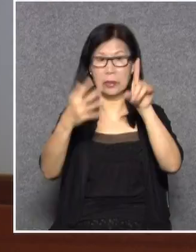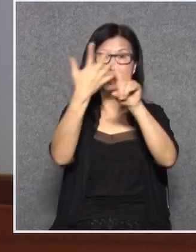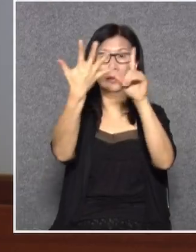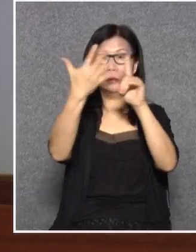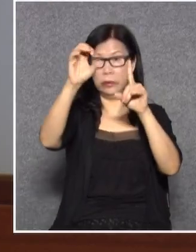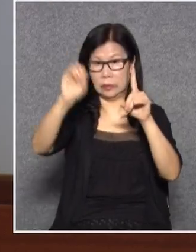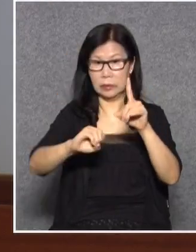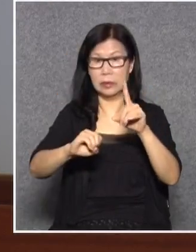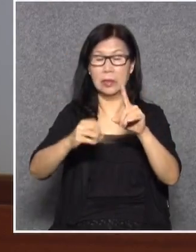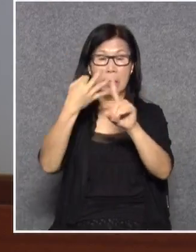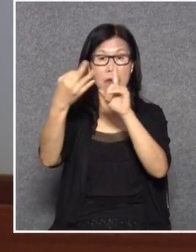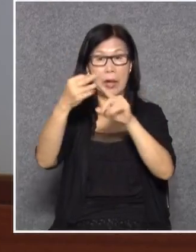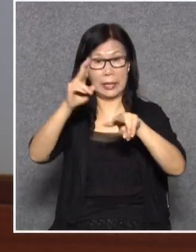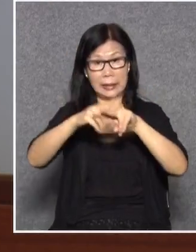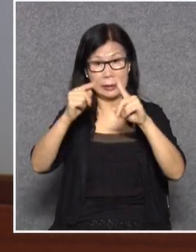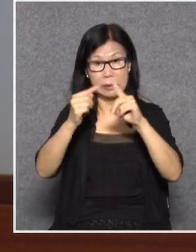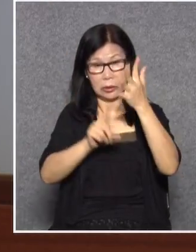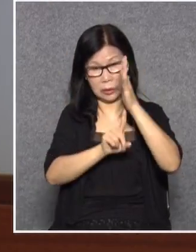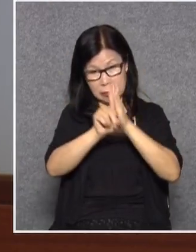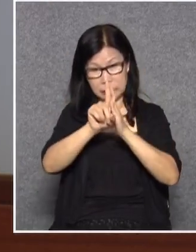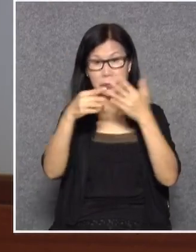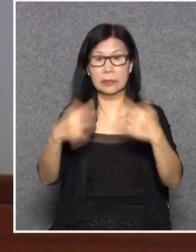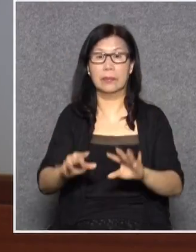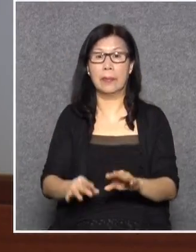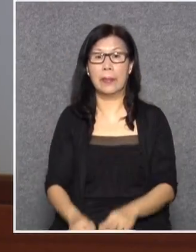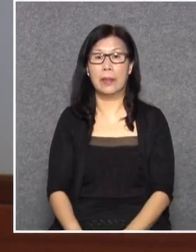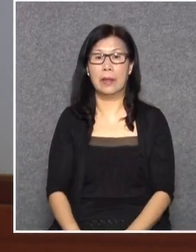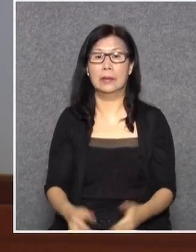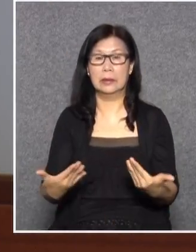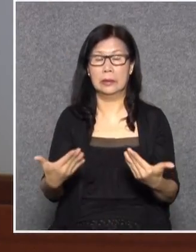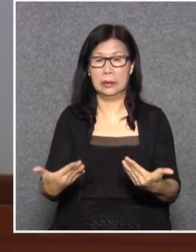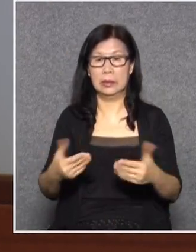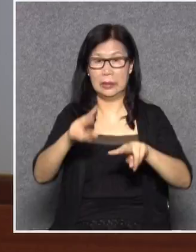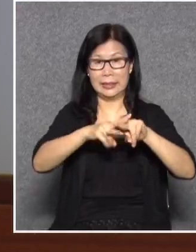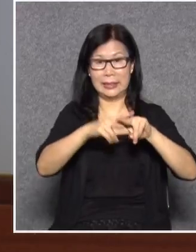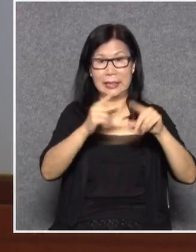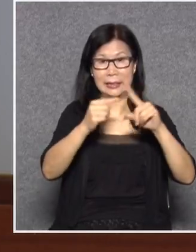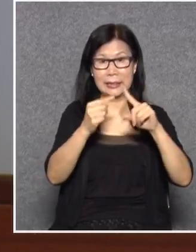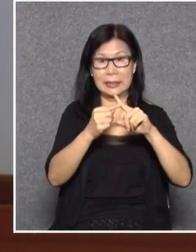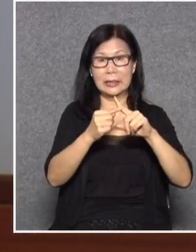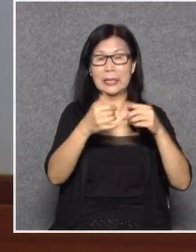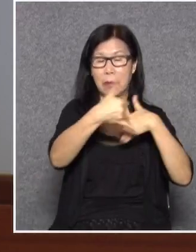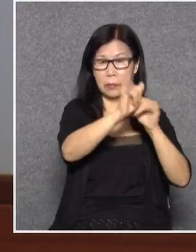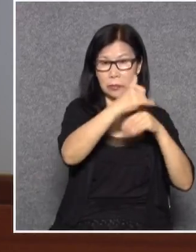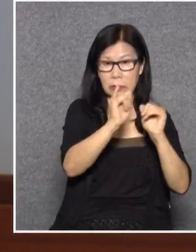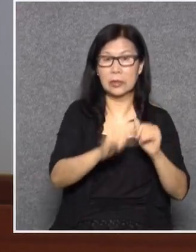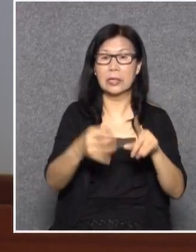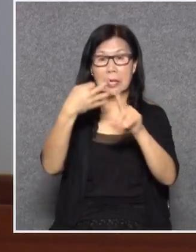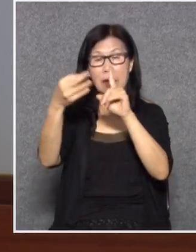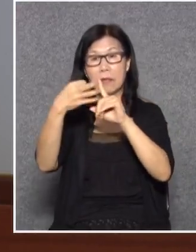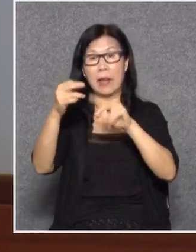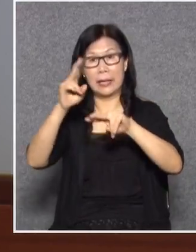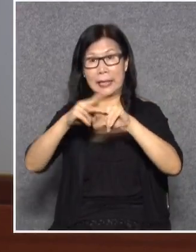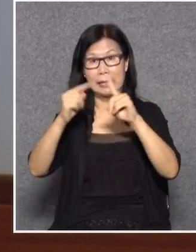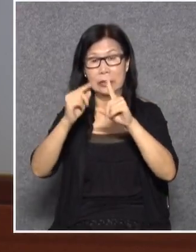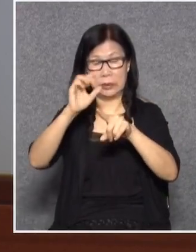非大陸旅客的數字呢其實是上升的。換句話說，原來大陸旅客是有個排擠效應，非大陸旅客在第一季